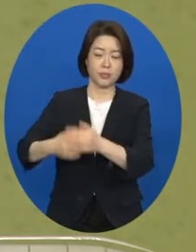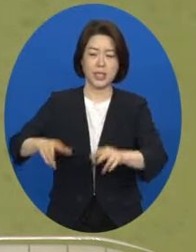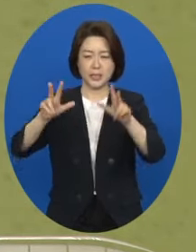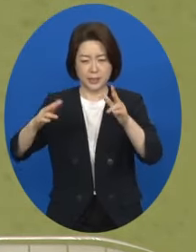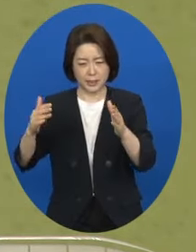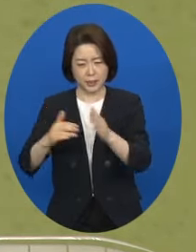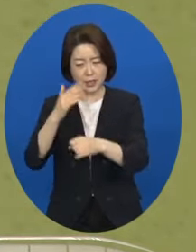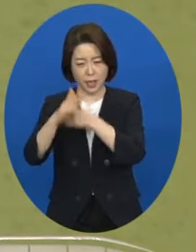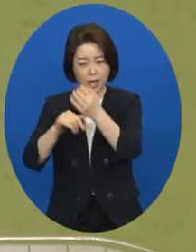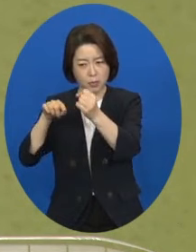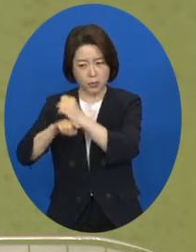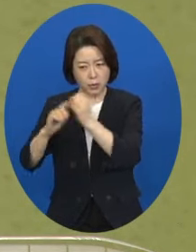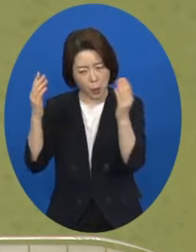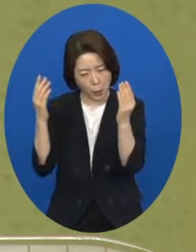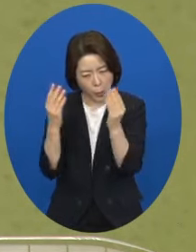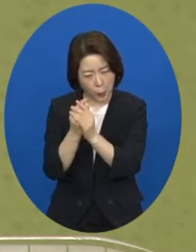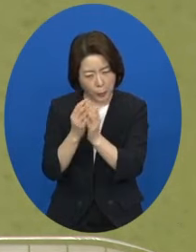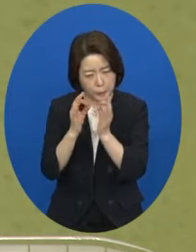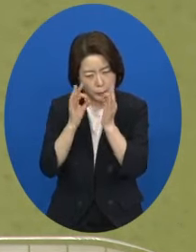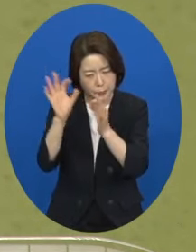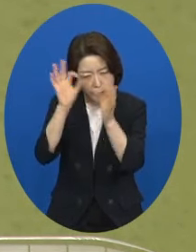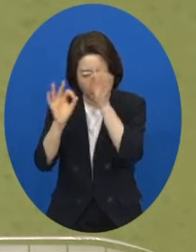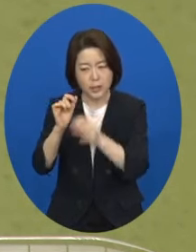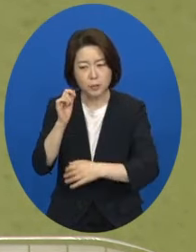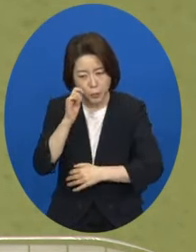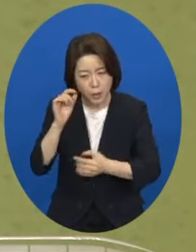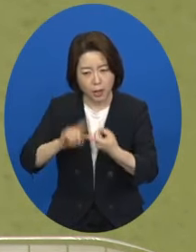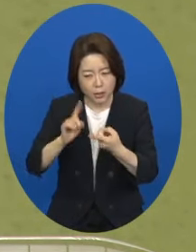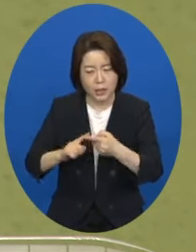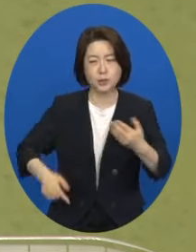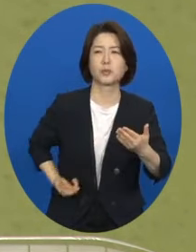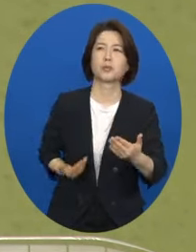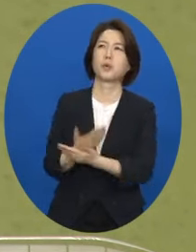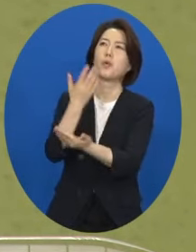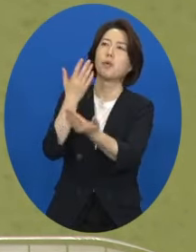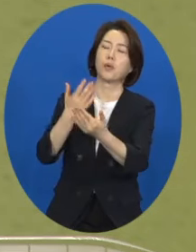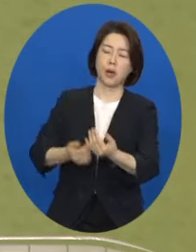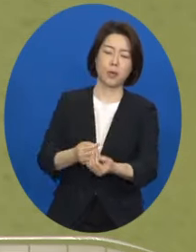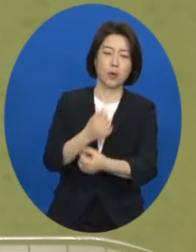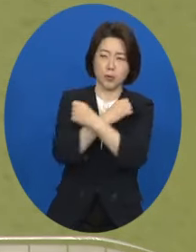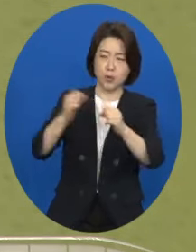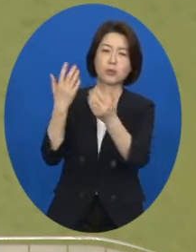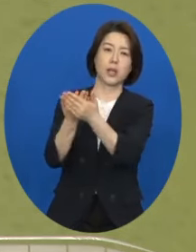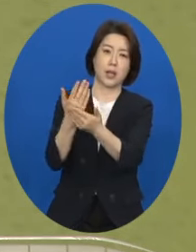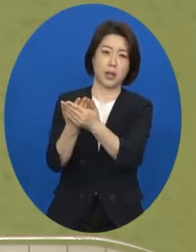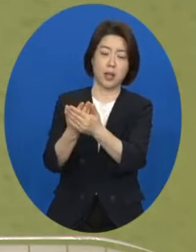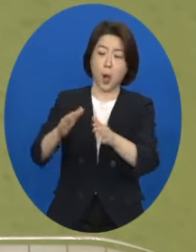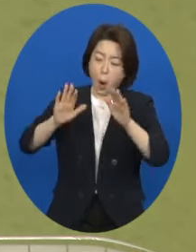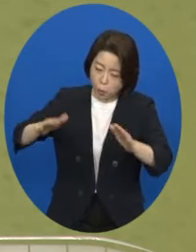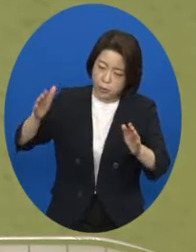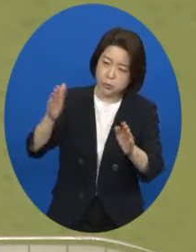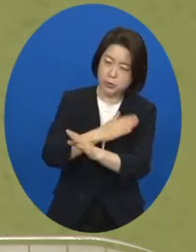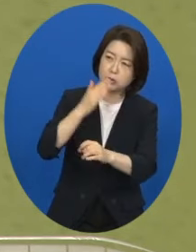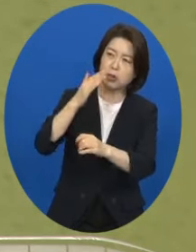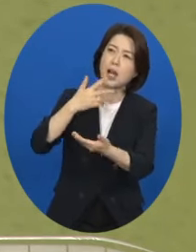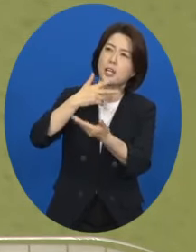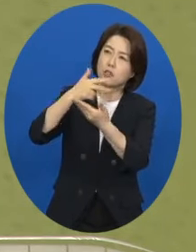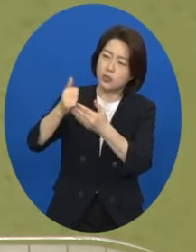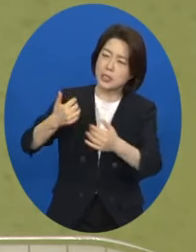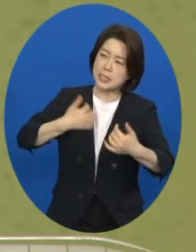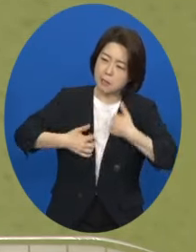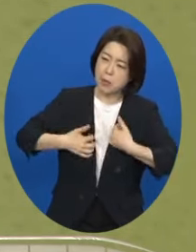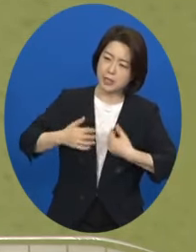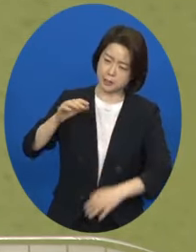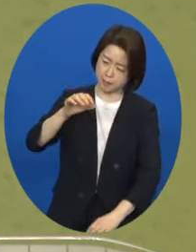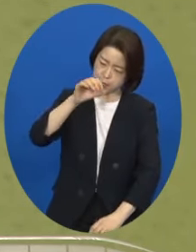온전히 찾지 않은 것을 용서해 주시고 오늘부터는 정말 주님이 기뻐하시는 최선의 길로 나아갈 수 있도록